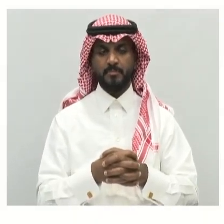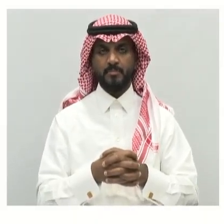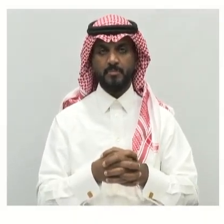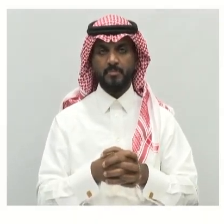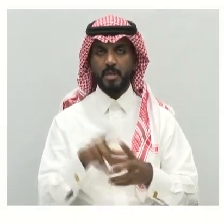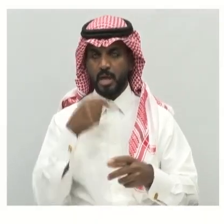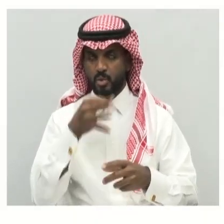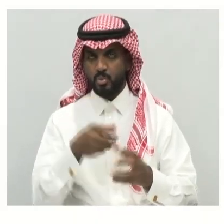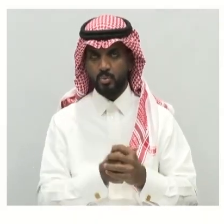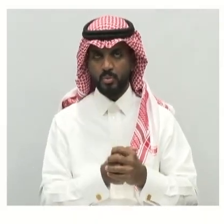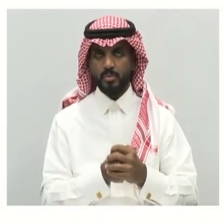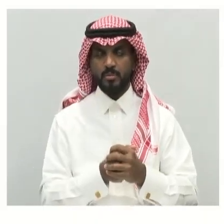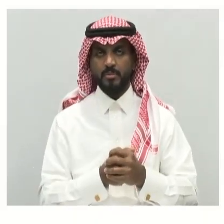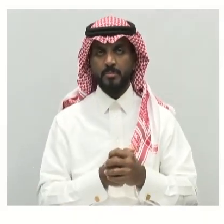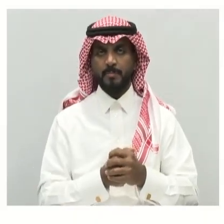اقراوا